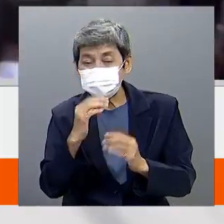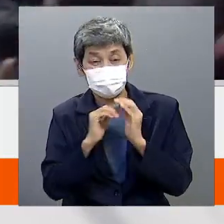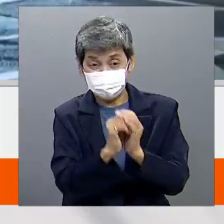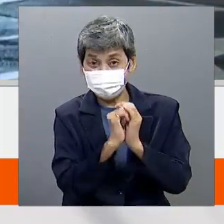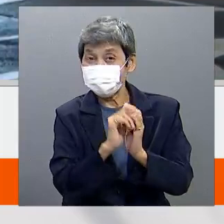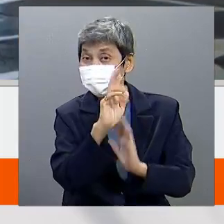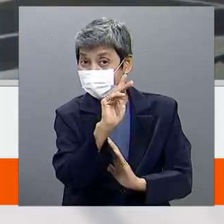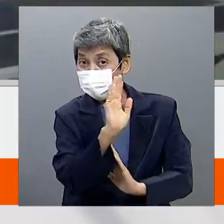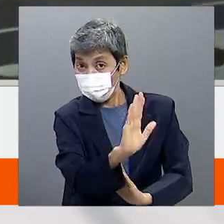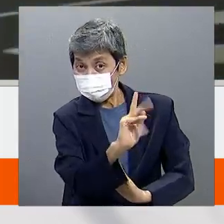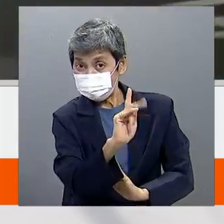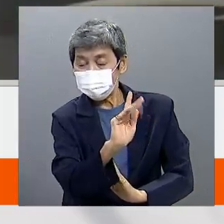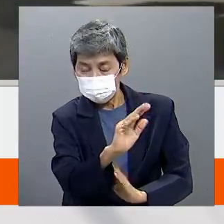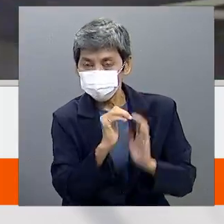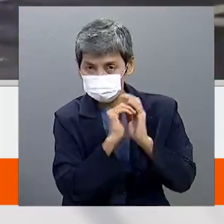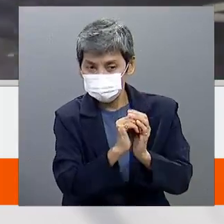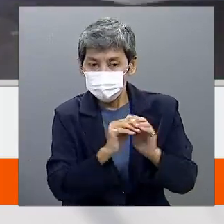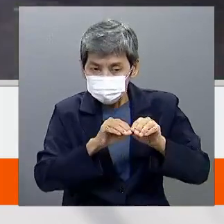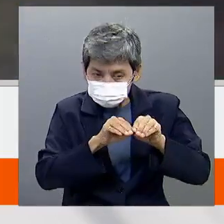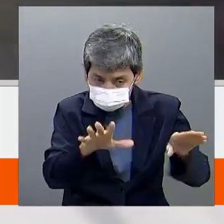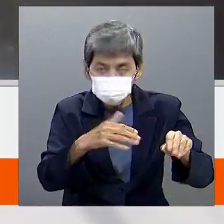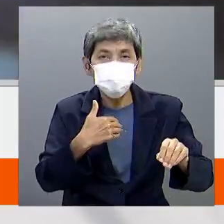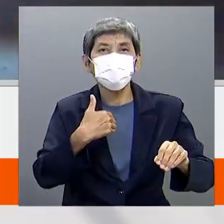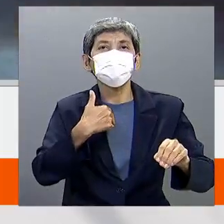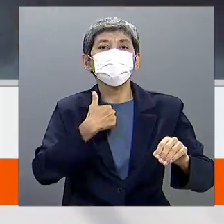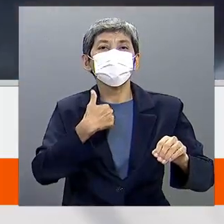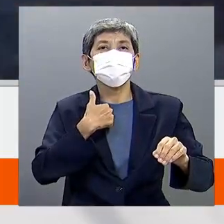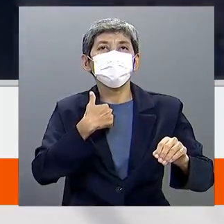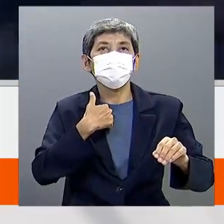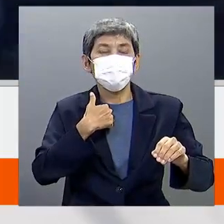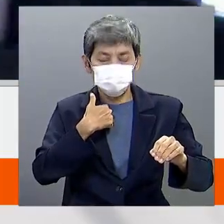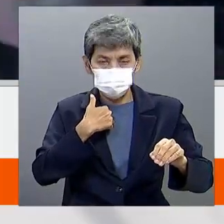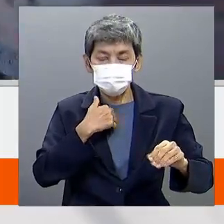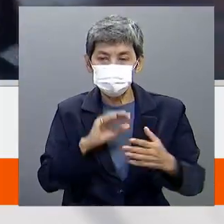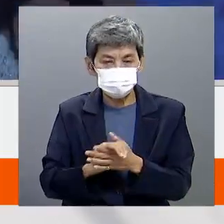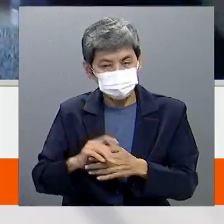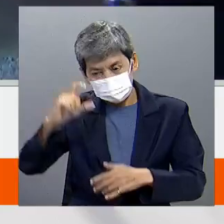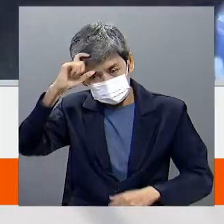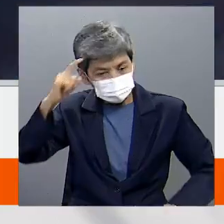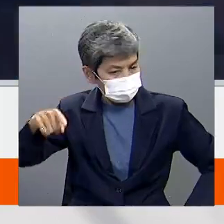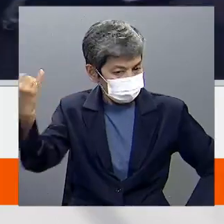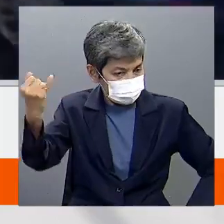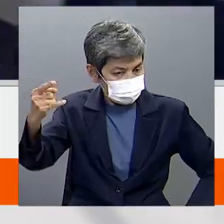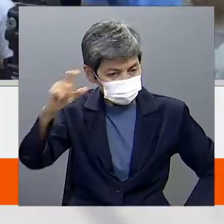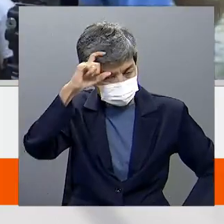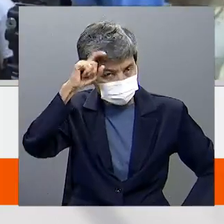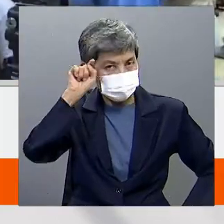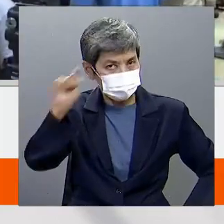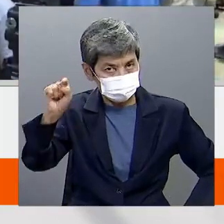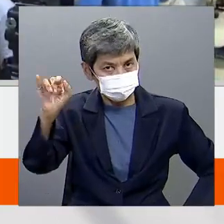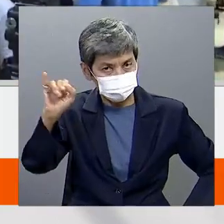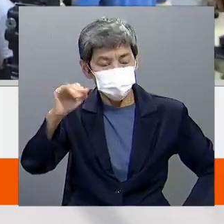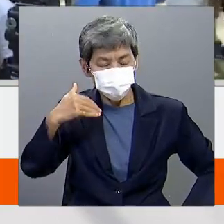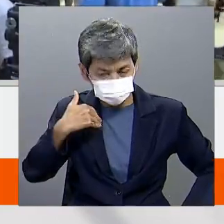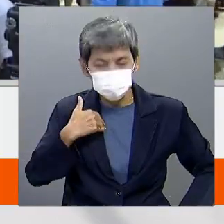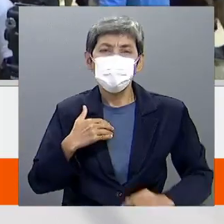ก็ยกให้ท่านเป็นหนึ่งในแม่มดตัวร้ายนะครับที่จะนำ